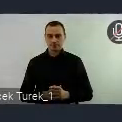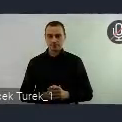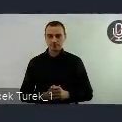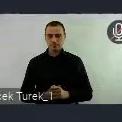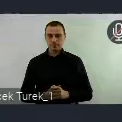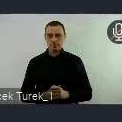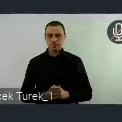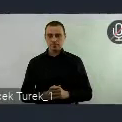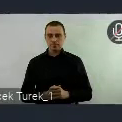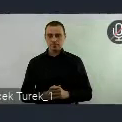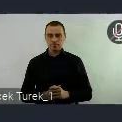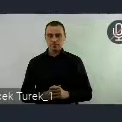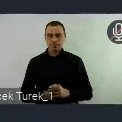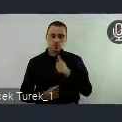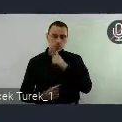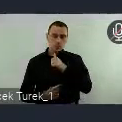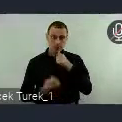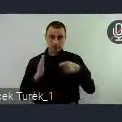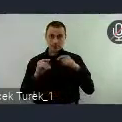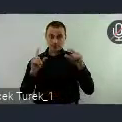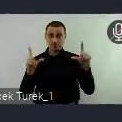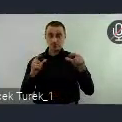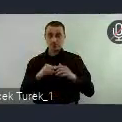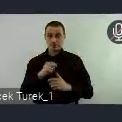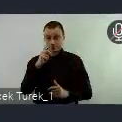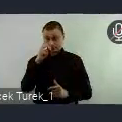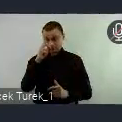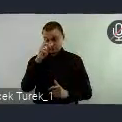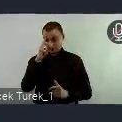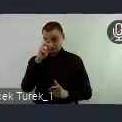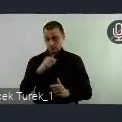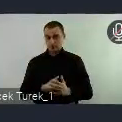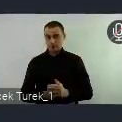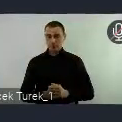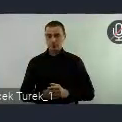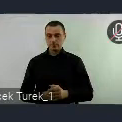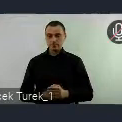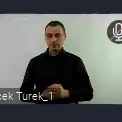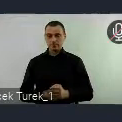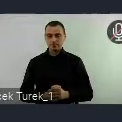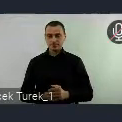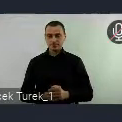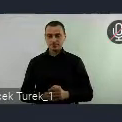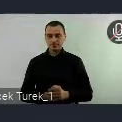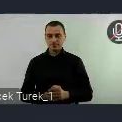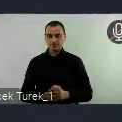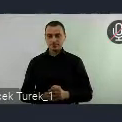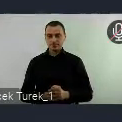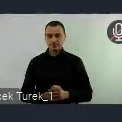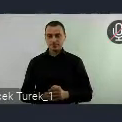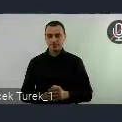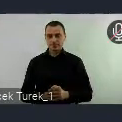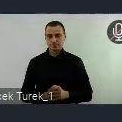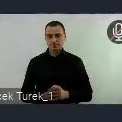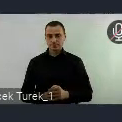tutaj mam go spróbujemy w takim razie udostępnić cały ekran Udostępnij